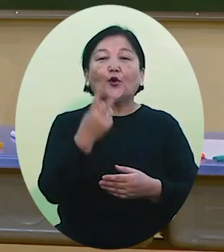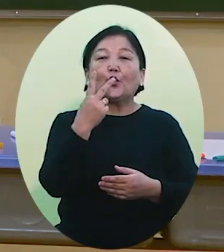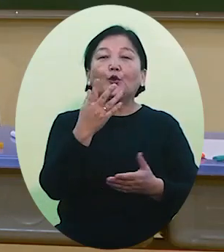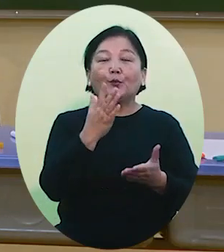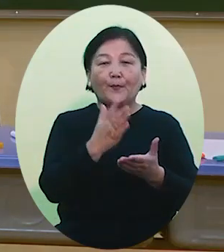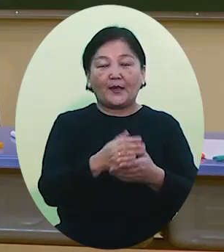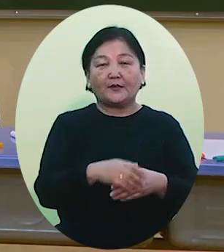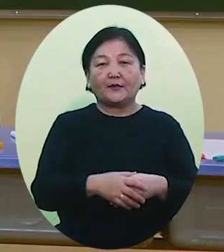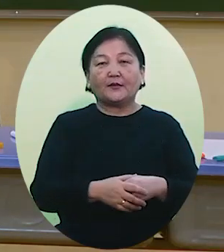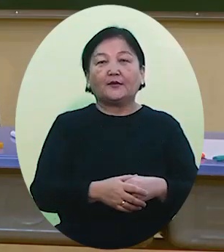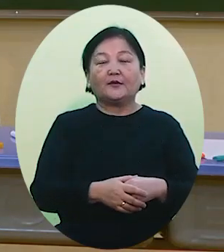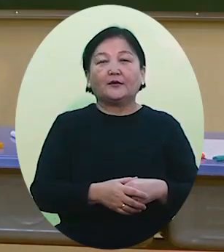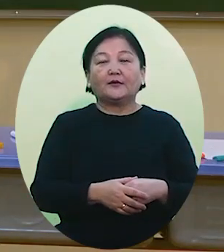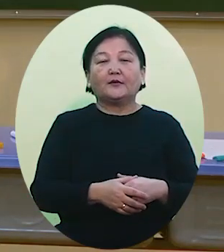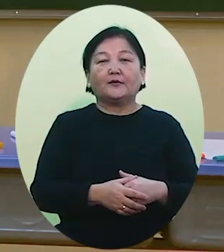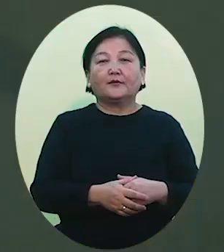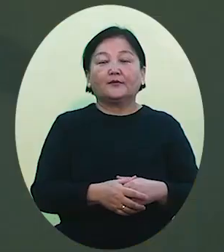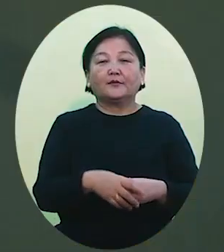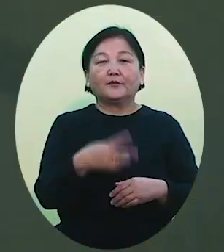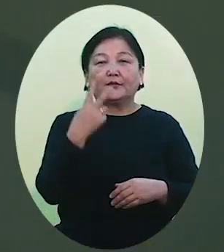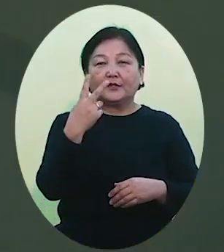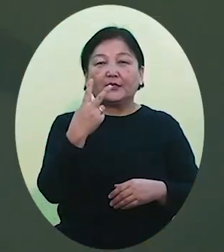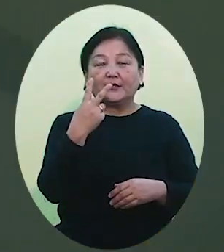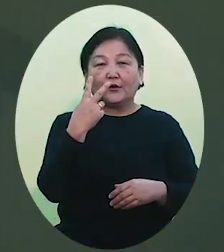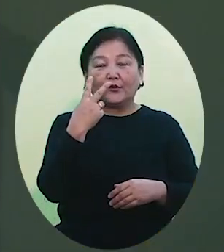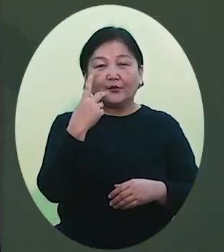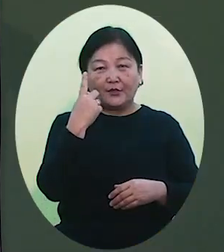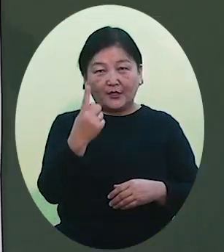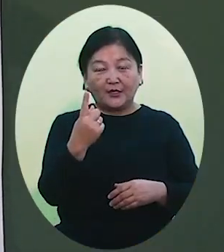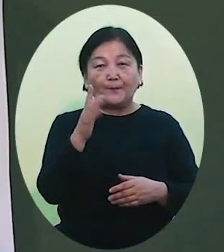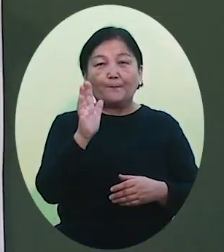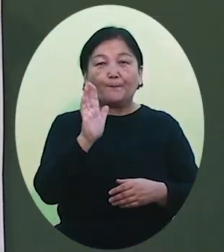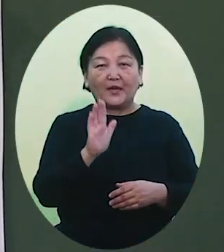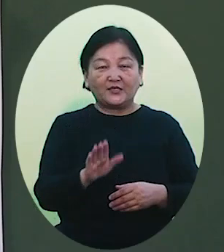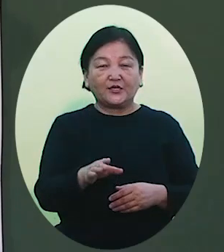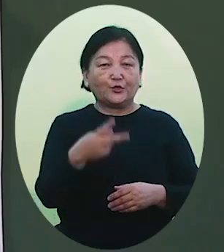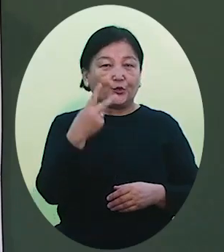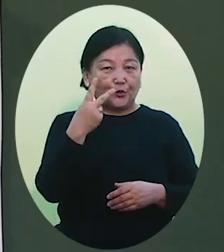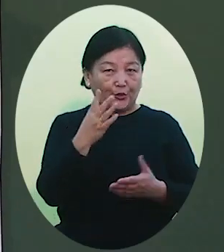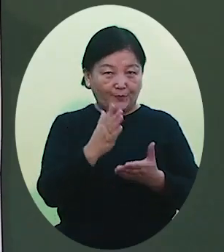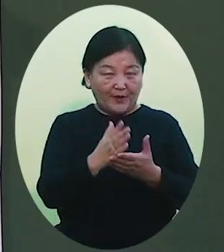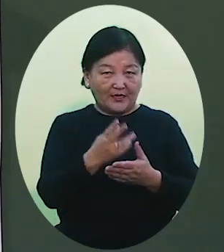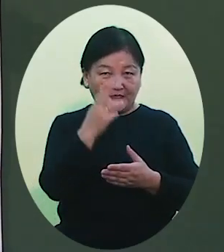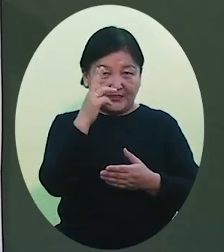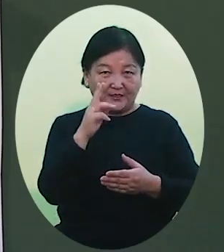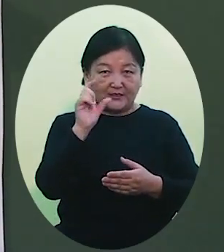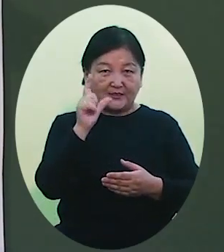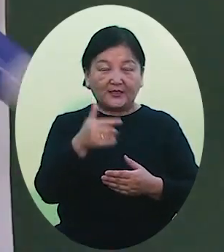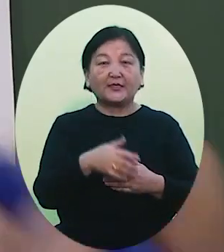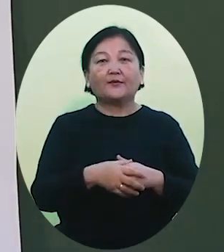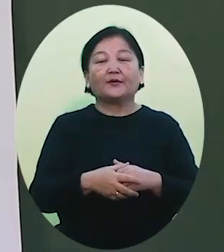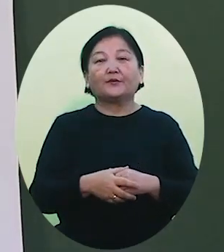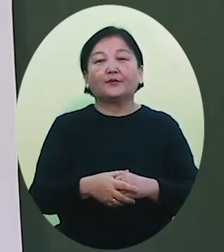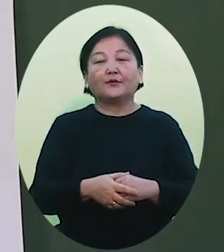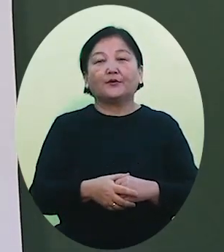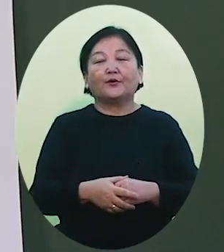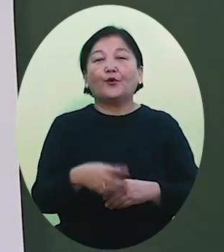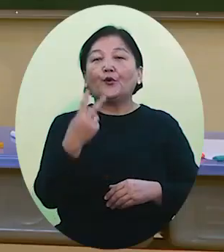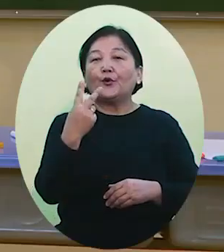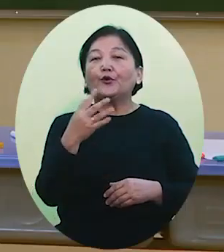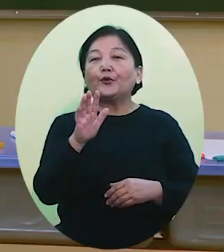тэг буюу координатын их байна. 1 байхад 2. За энэ цэг